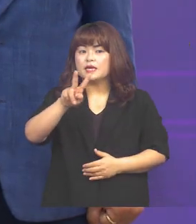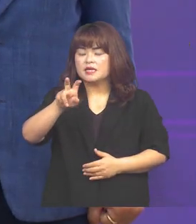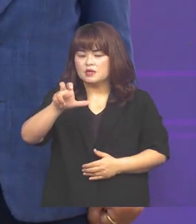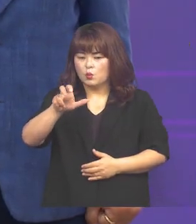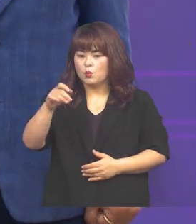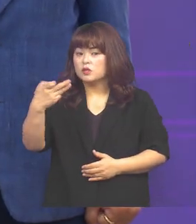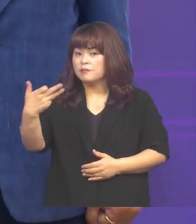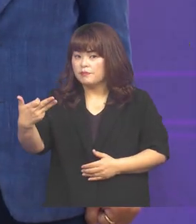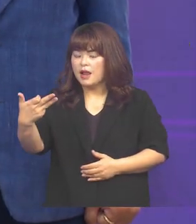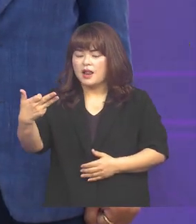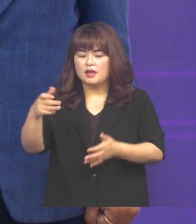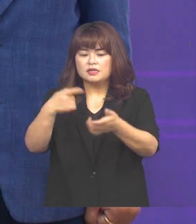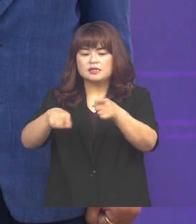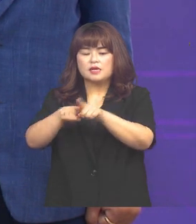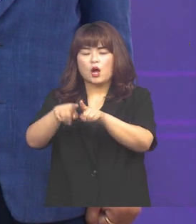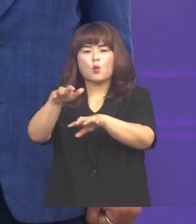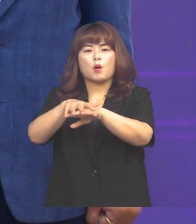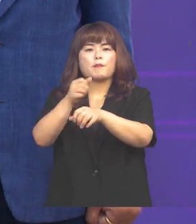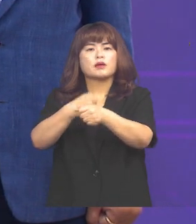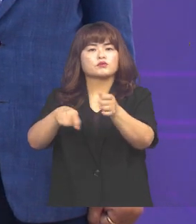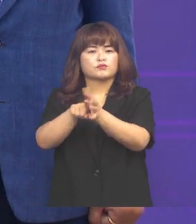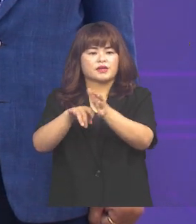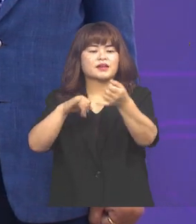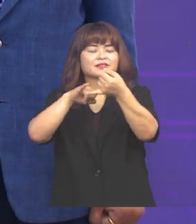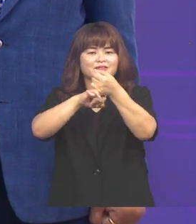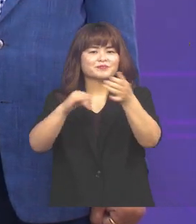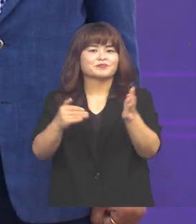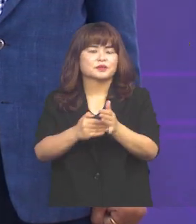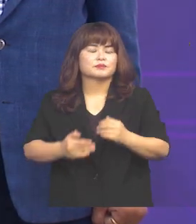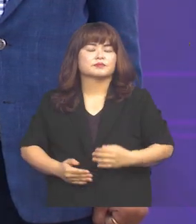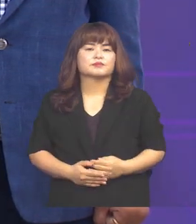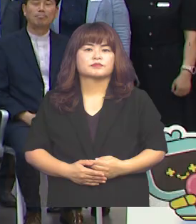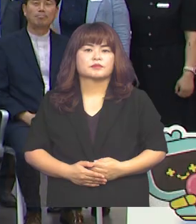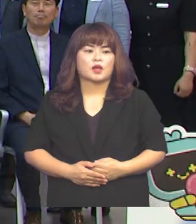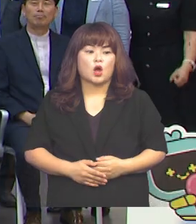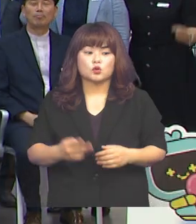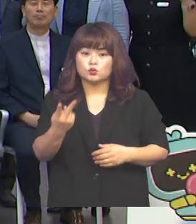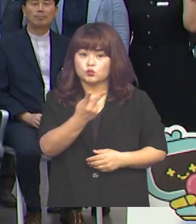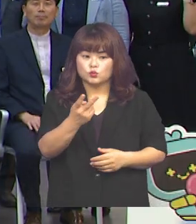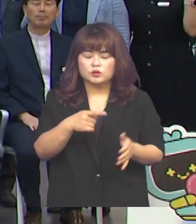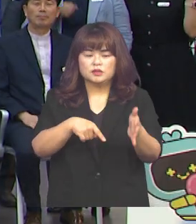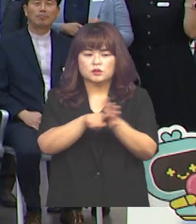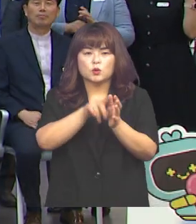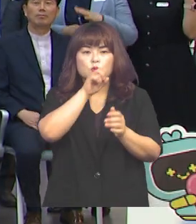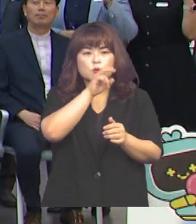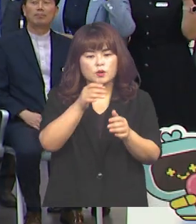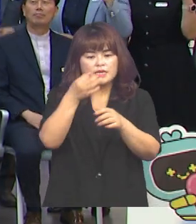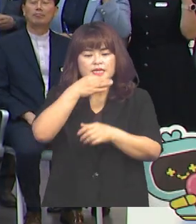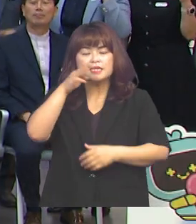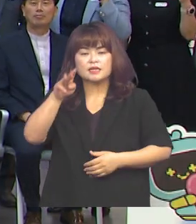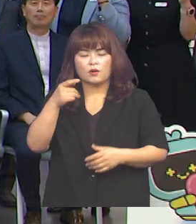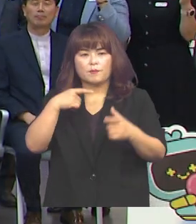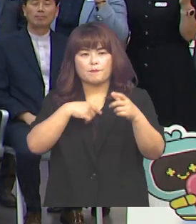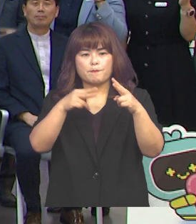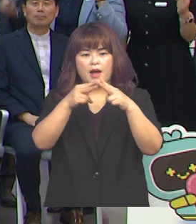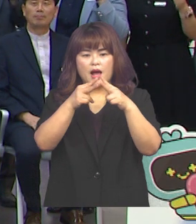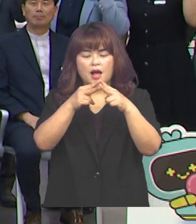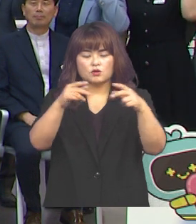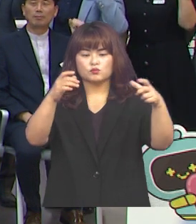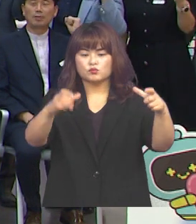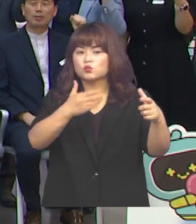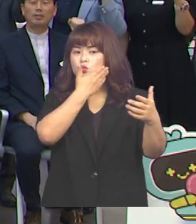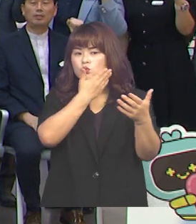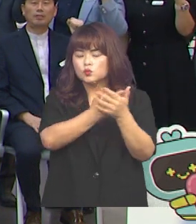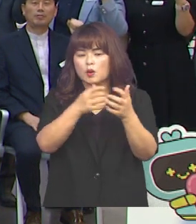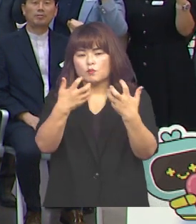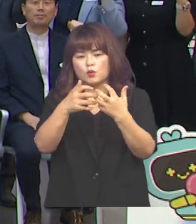지방도 325호선 등 도로망 구축에 협력하기로 약속했습니다. 또 두 도시는 용인과 이천 지역 반도체